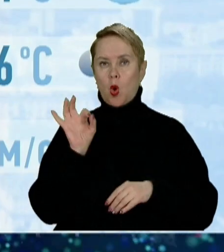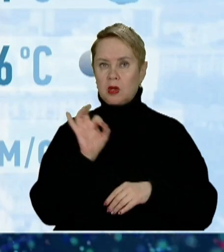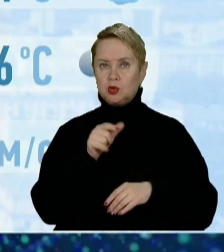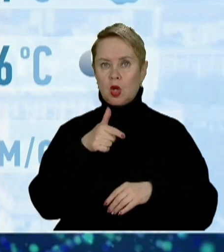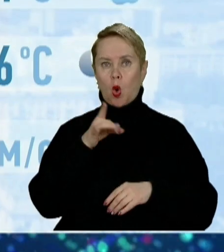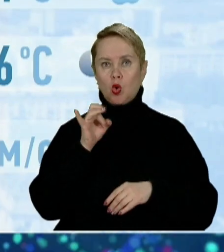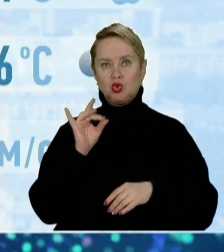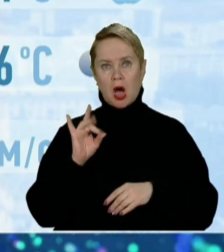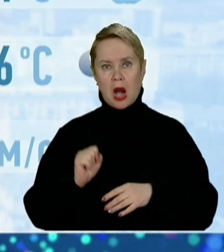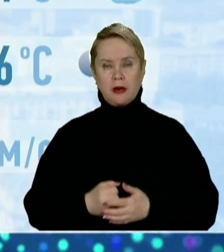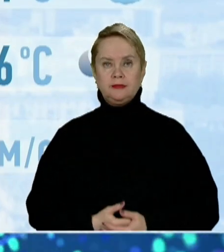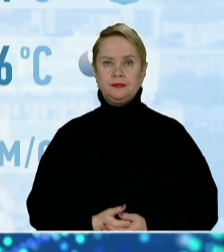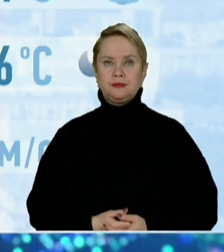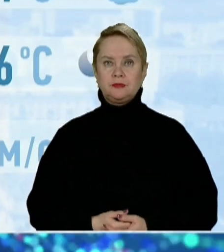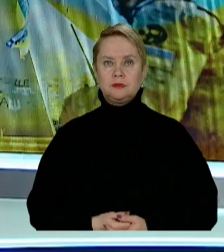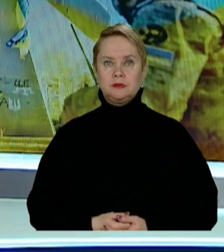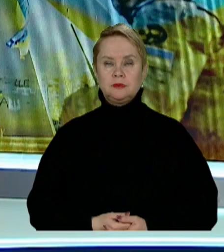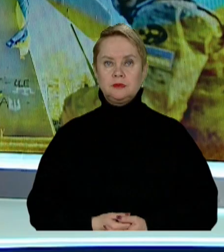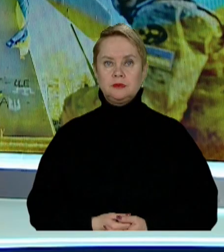імені Олеся Гончара.